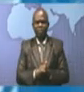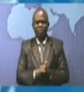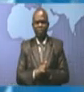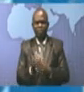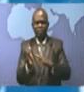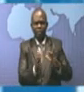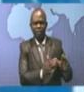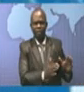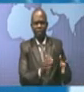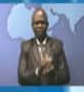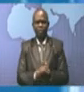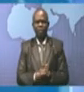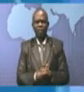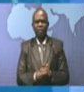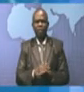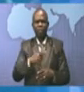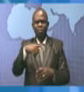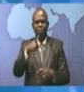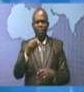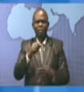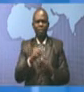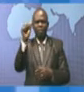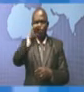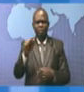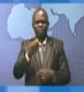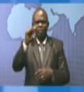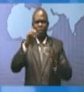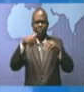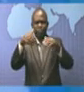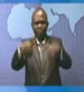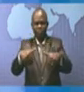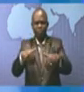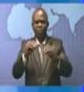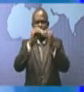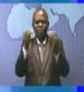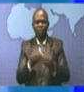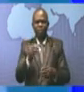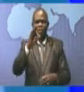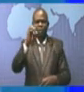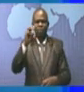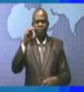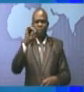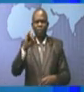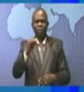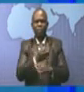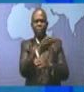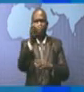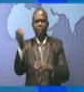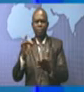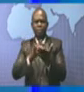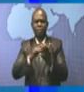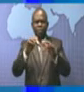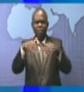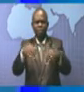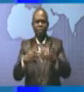À la veille de la saison culturelle A, l'usine FOMI a déjà effectué la livraison d'engrais dans différentes provinces. Le